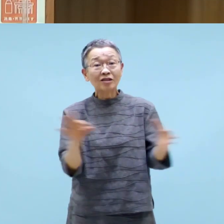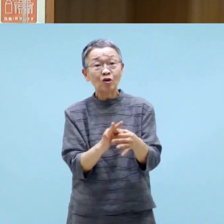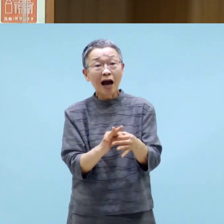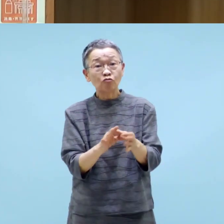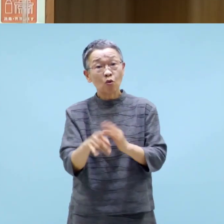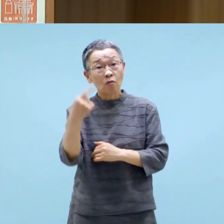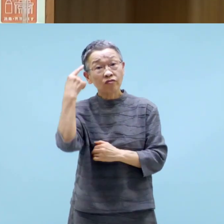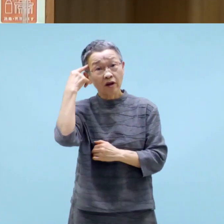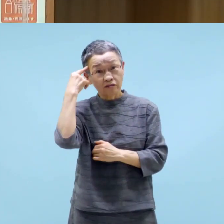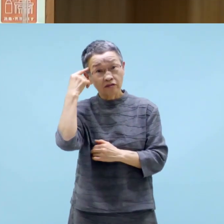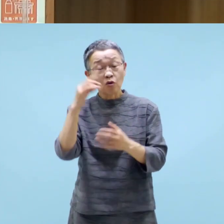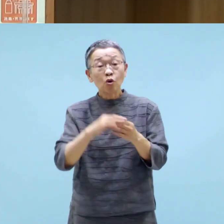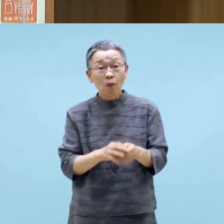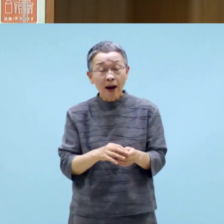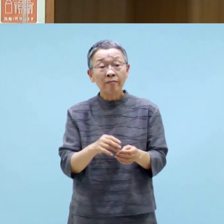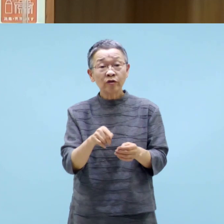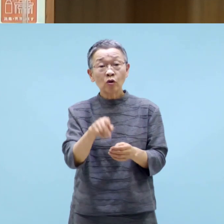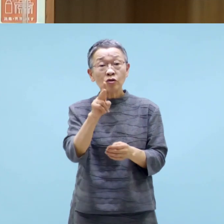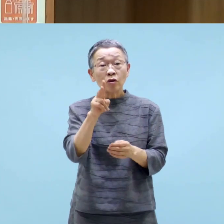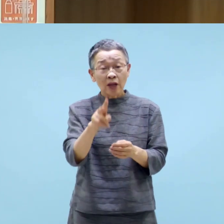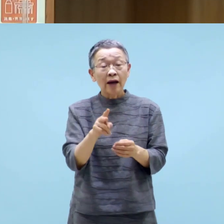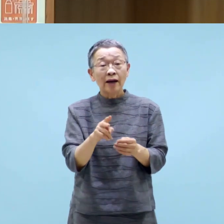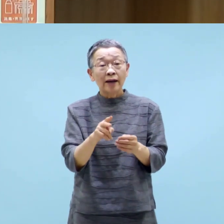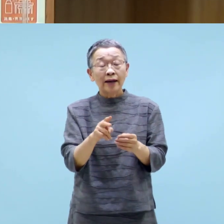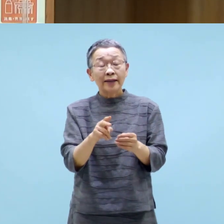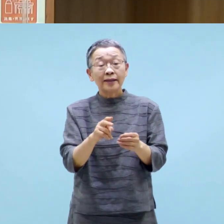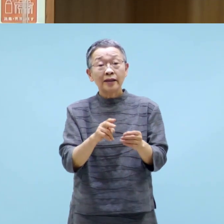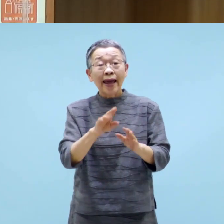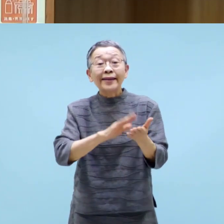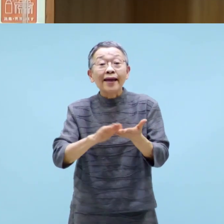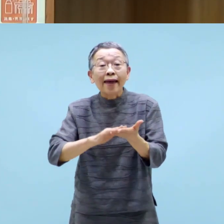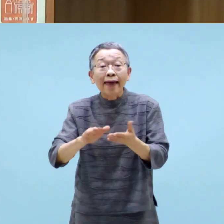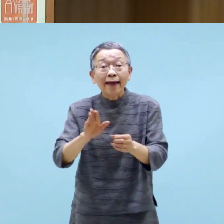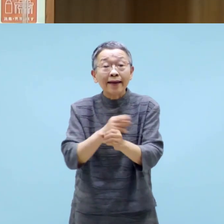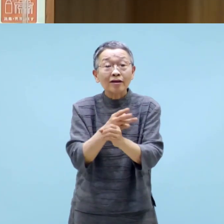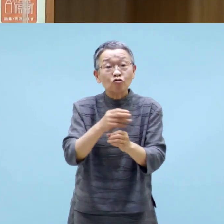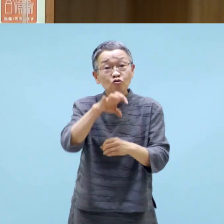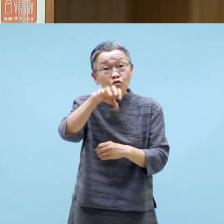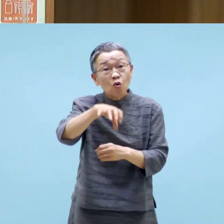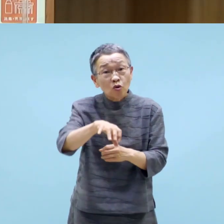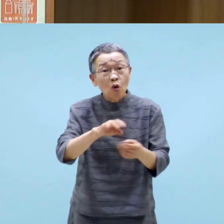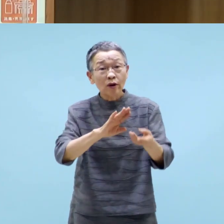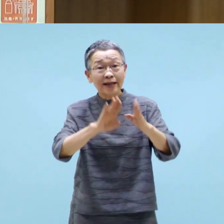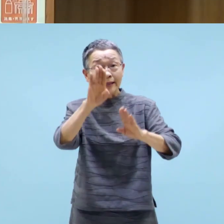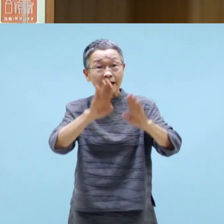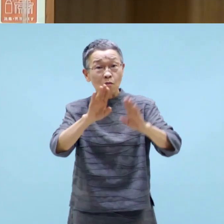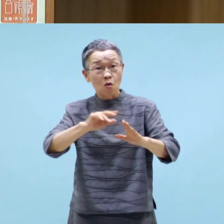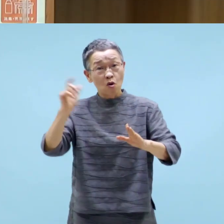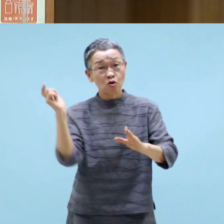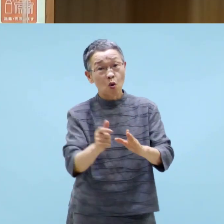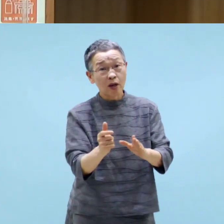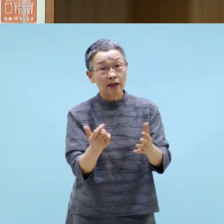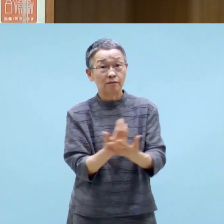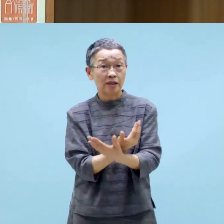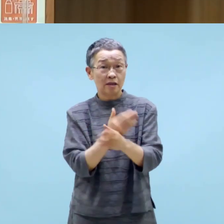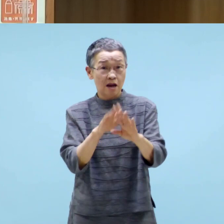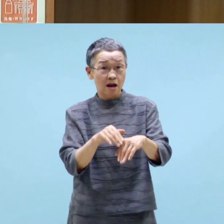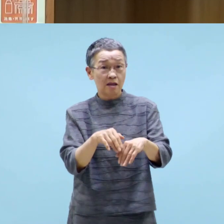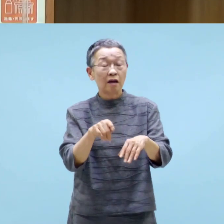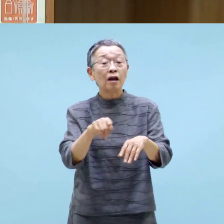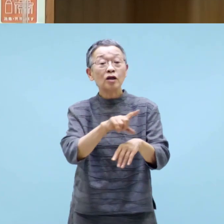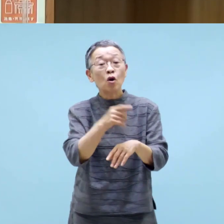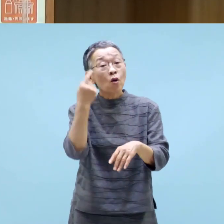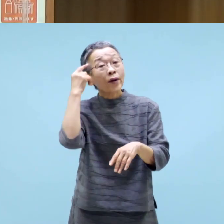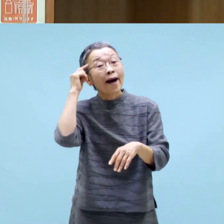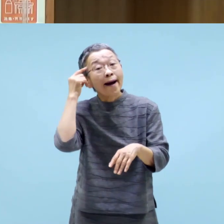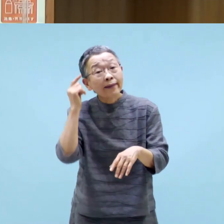今回衛生の体制、衛生研究所の体制も強化しましたけども、そういったことも踏まえて、対策を講じていく必要がある。